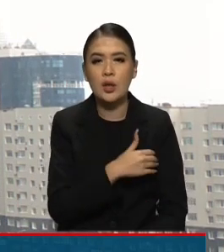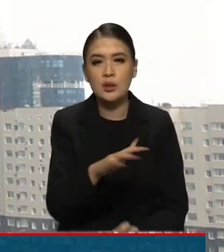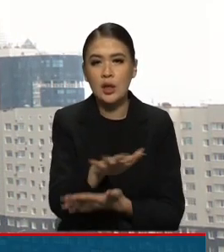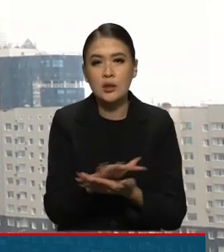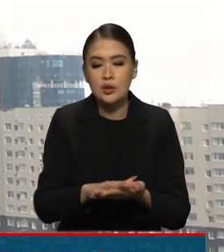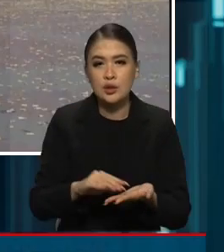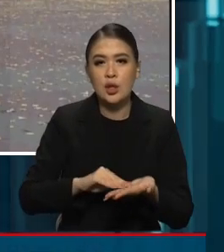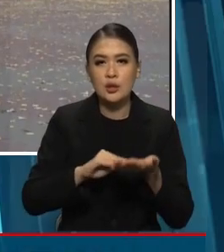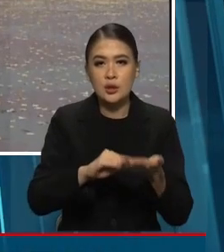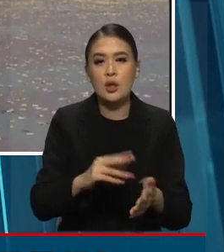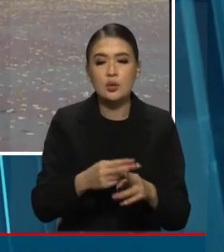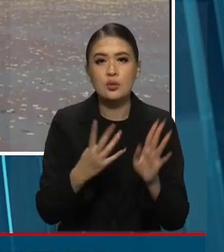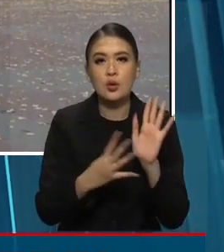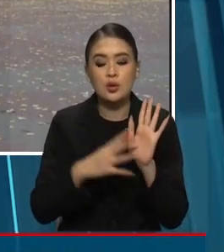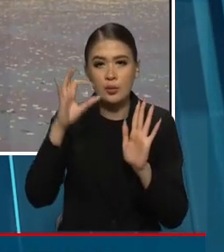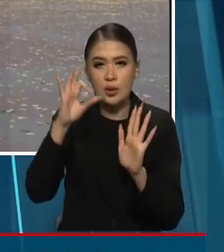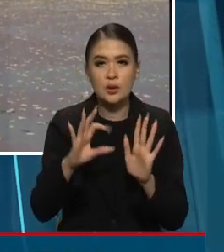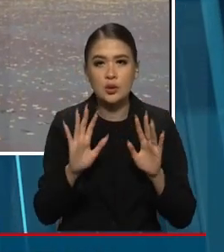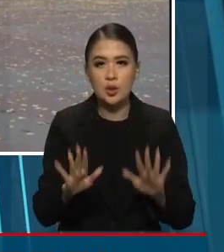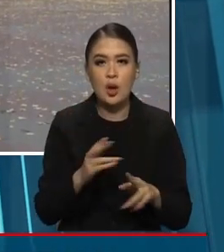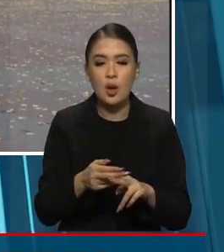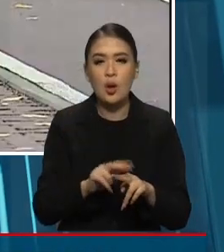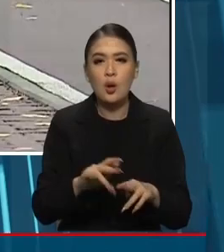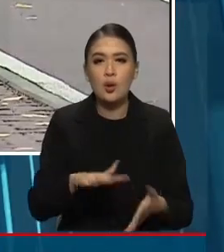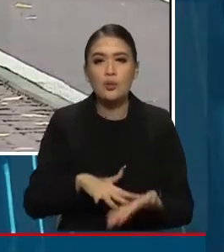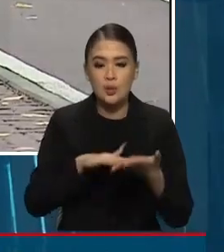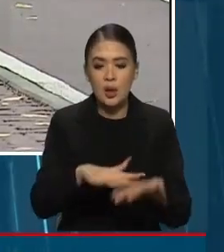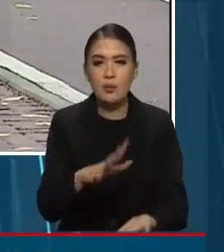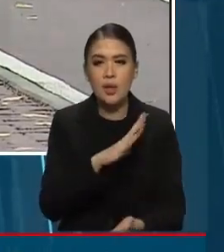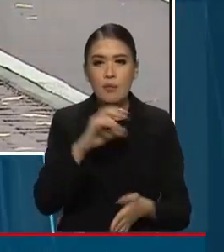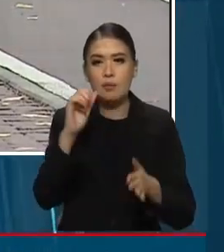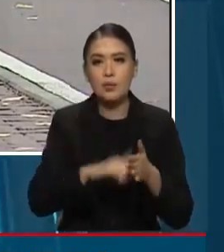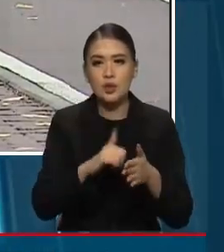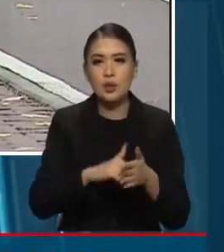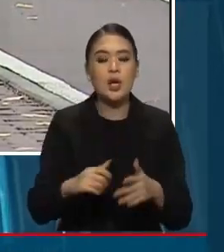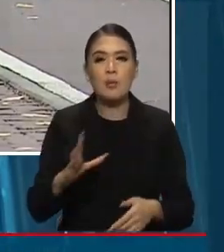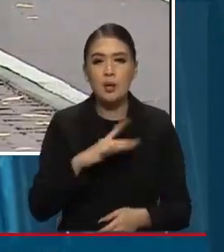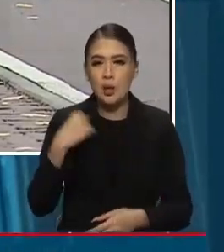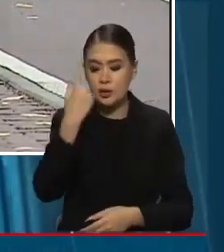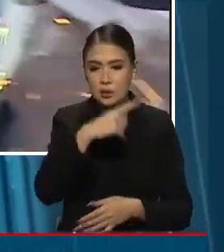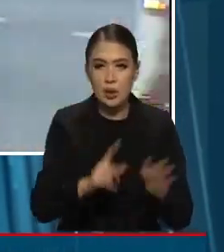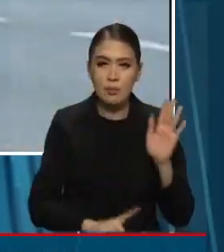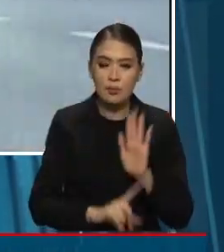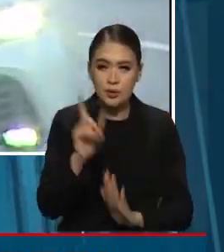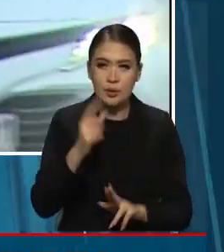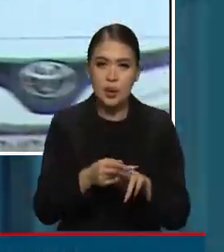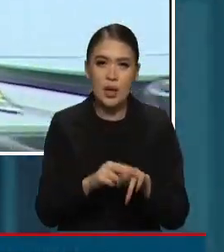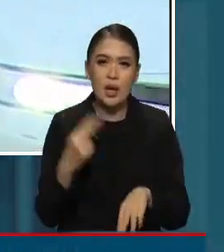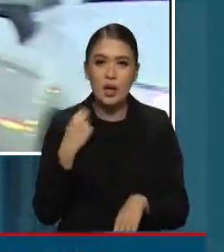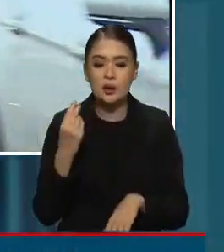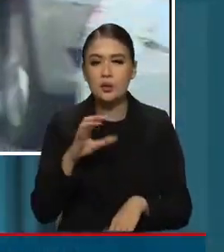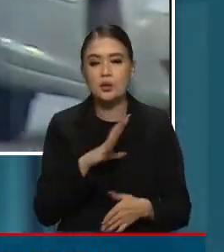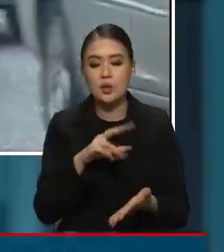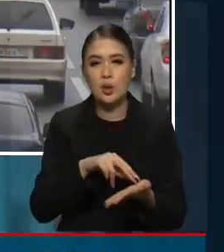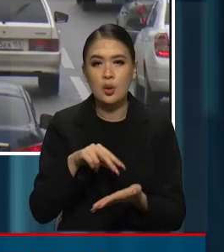бірақ олардың 9%-ның ғана өтініші қанағаттандырылды. Негізгі себептері жеке басында мүліктің болуы, борышкердің қарыз сомасы мен